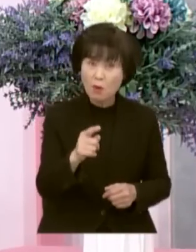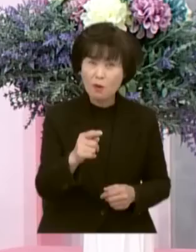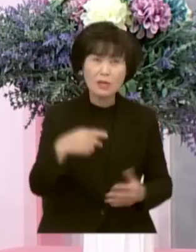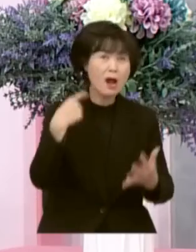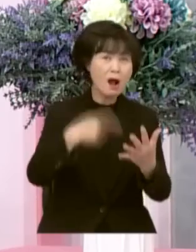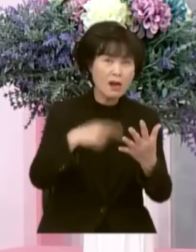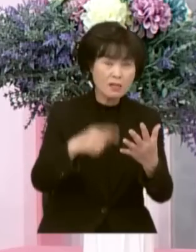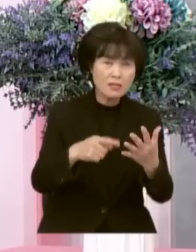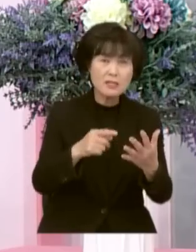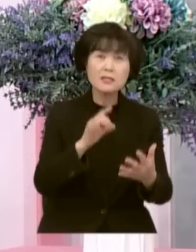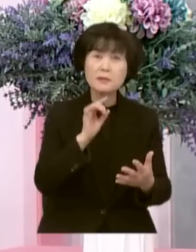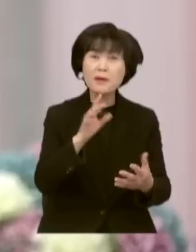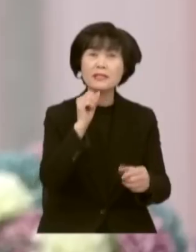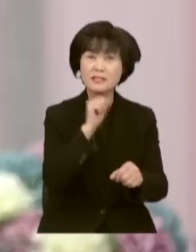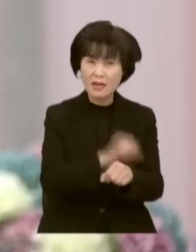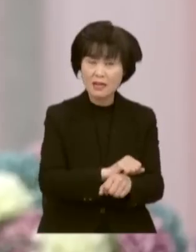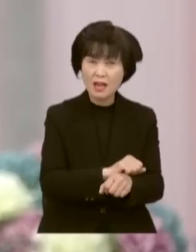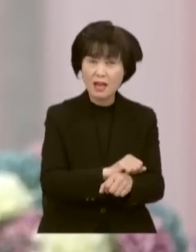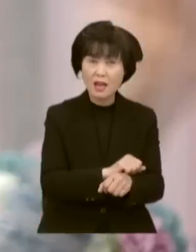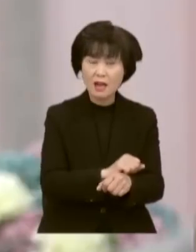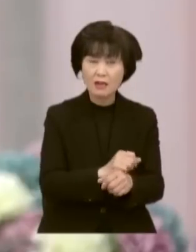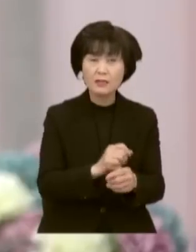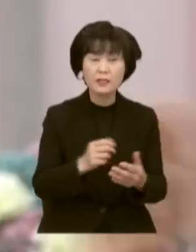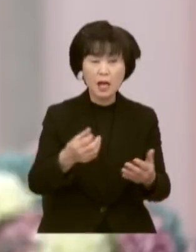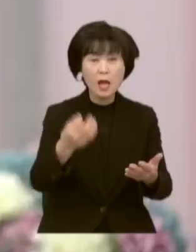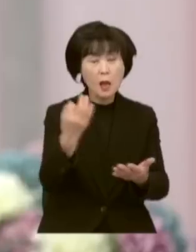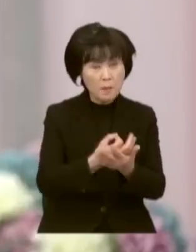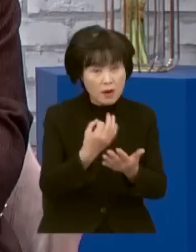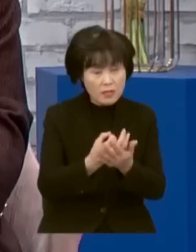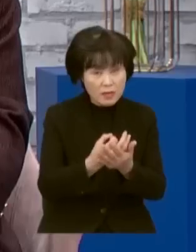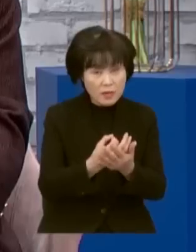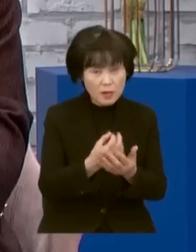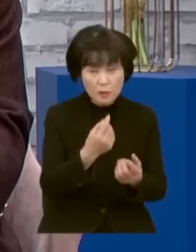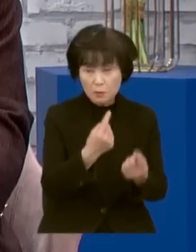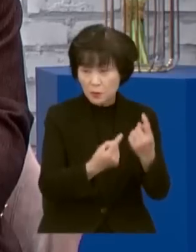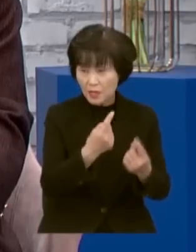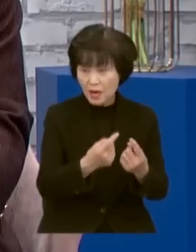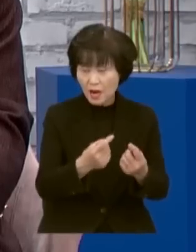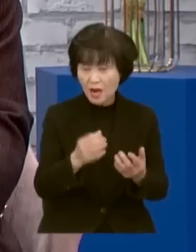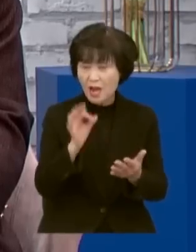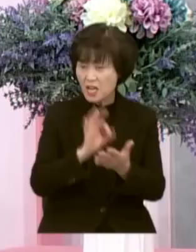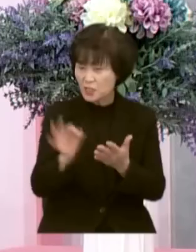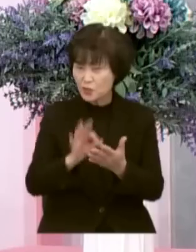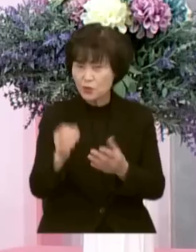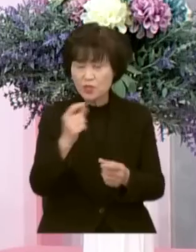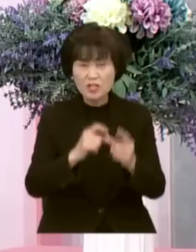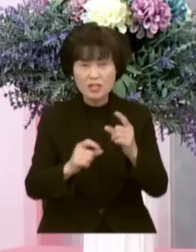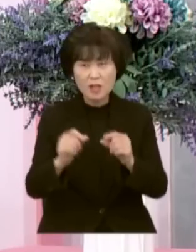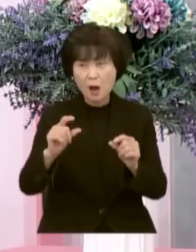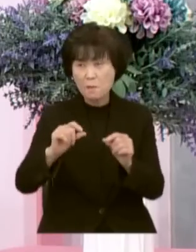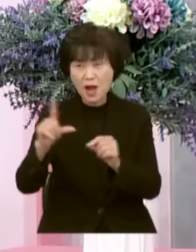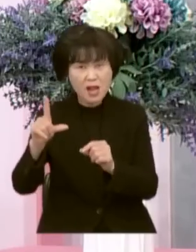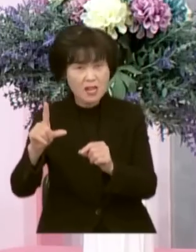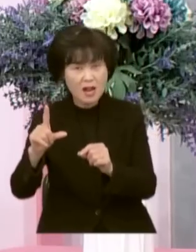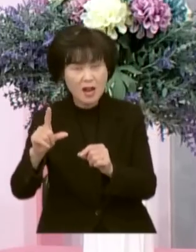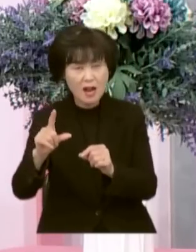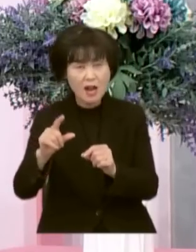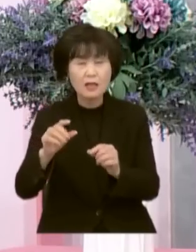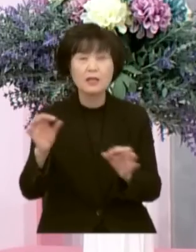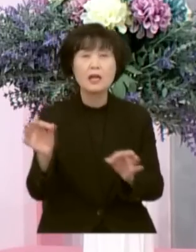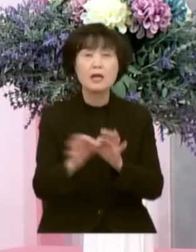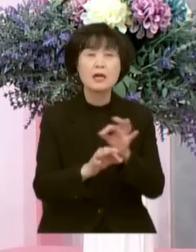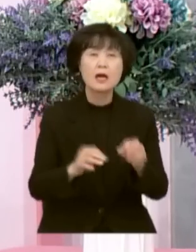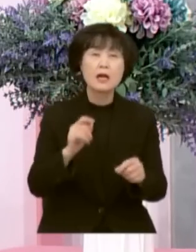가르칠 줄이나 알지. 네. 나가는 돈이 훨씬 많은 거예요. 버는 돈보다. 네네네. 그래서 점점 이제 어려워지는 거죠. 경제적으로